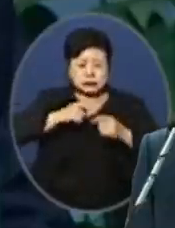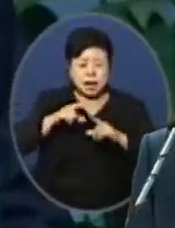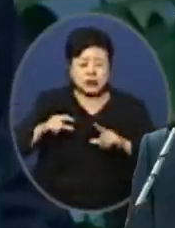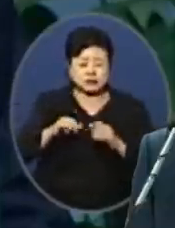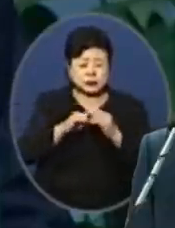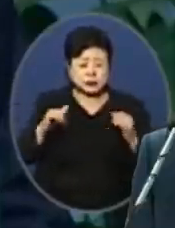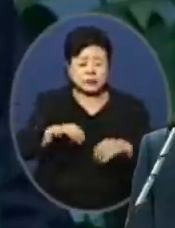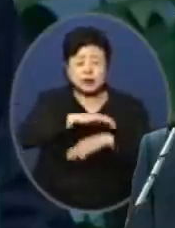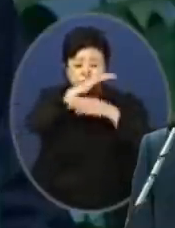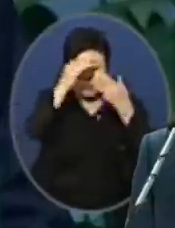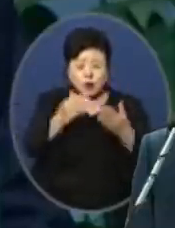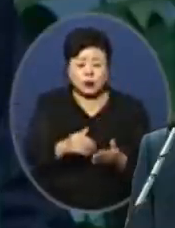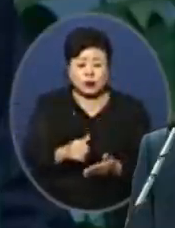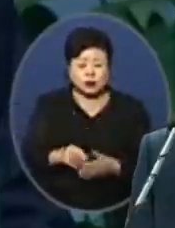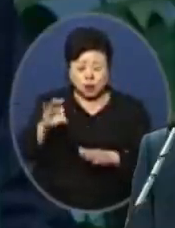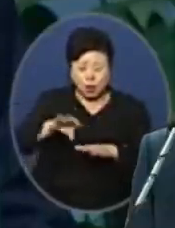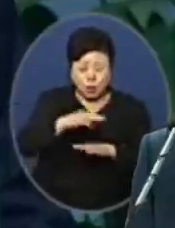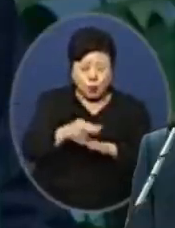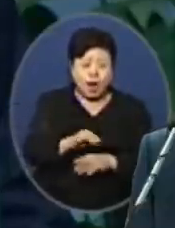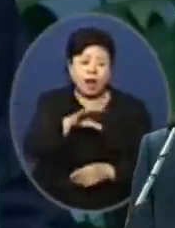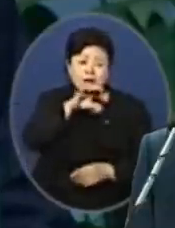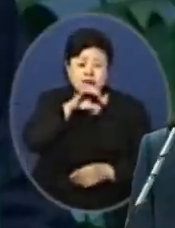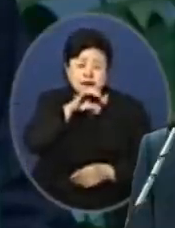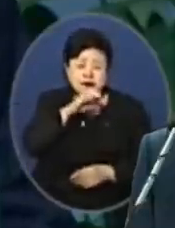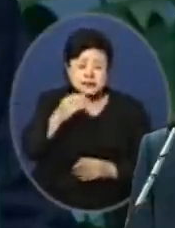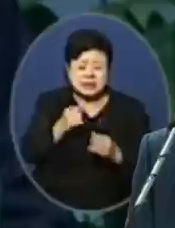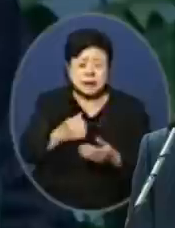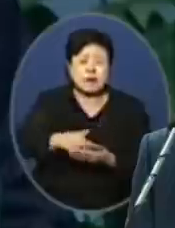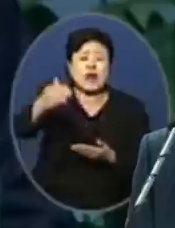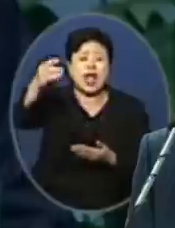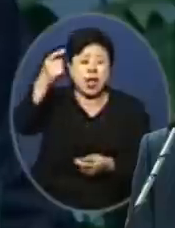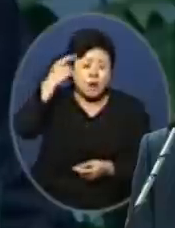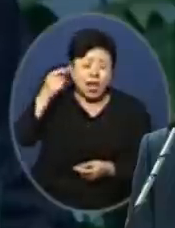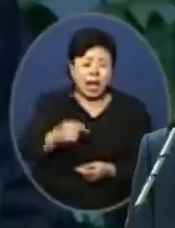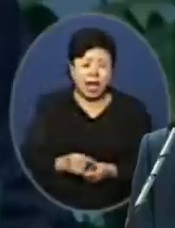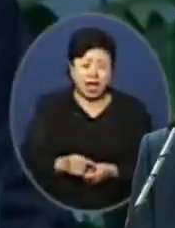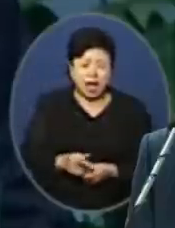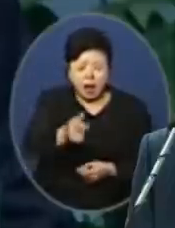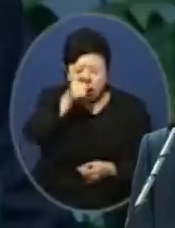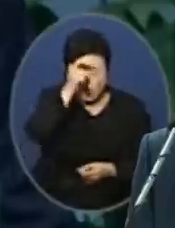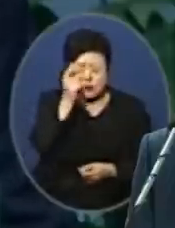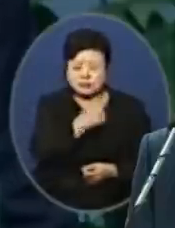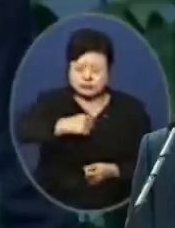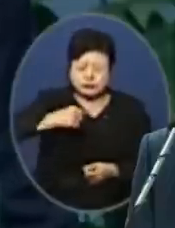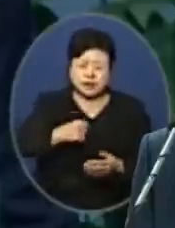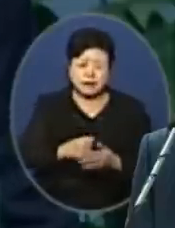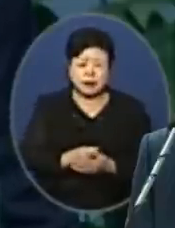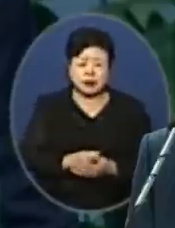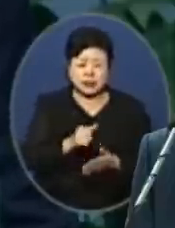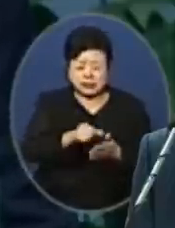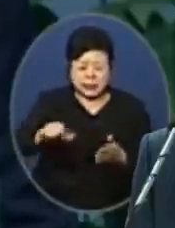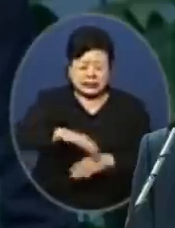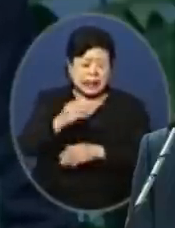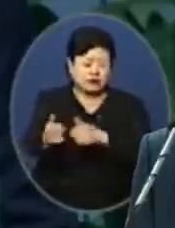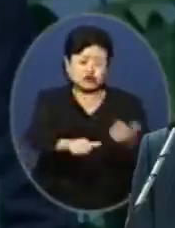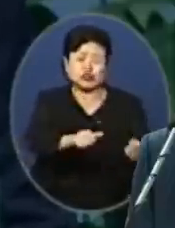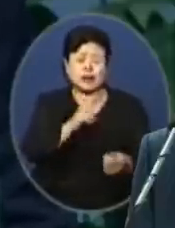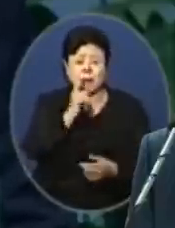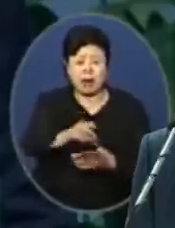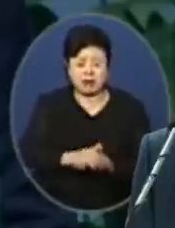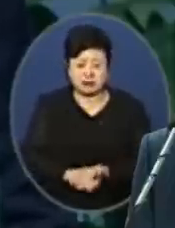애굽 백성들이 모두 다 왕을 원망해서 이스라엘 백성을 내보내지 적을 안 내보냈다가는 우리 다